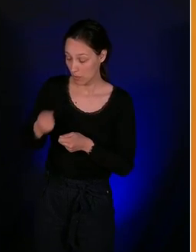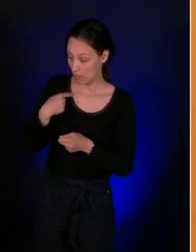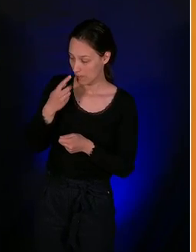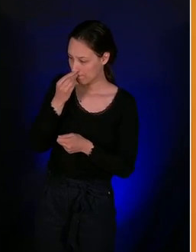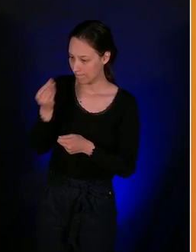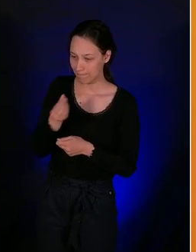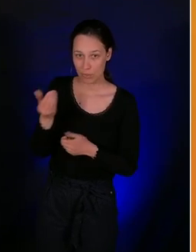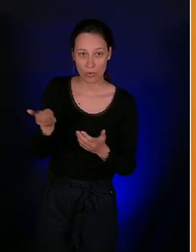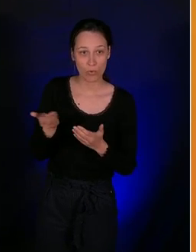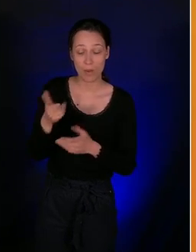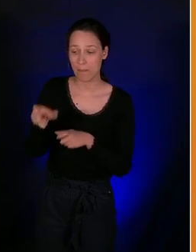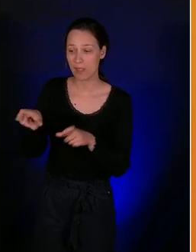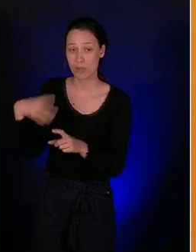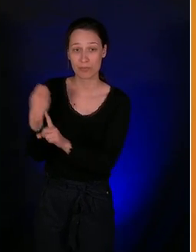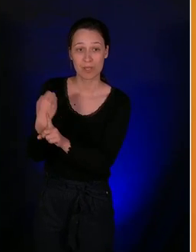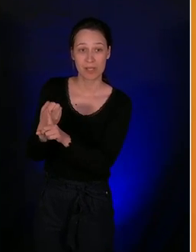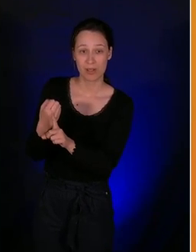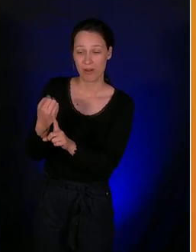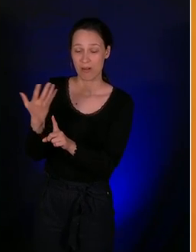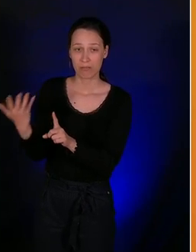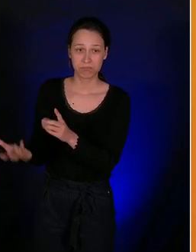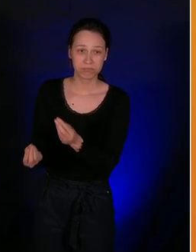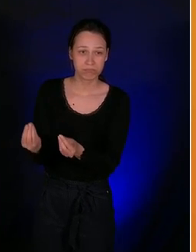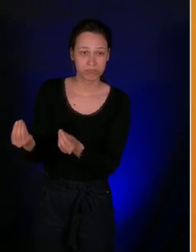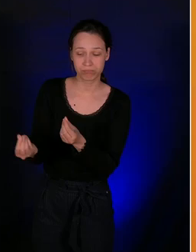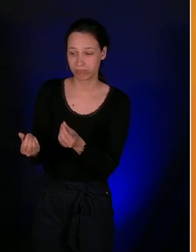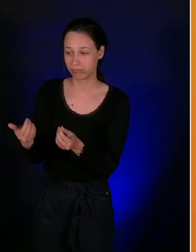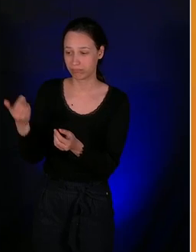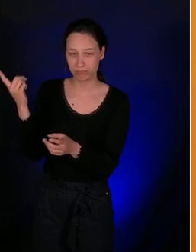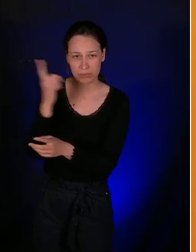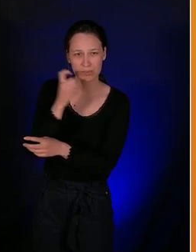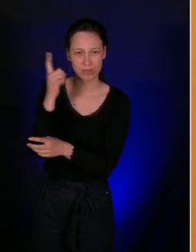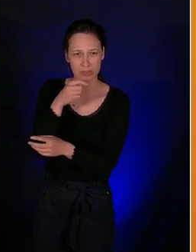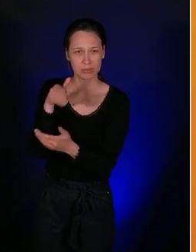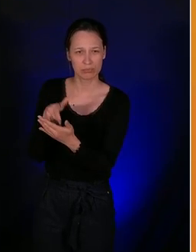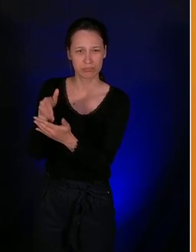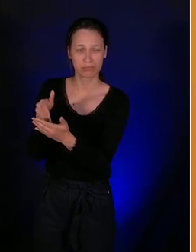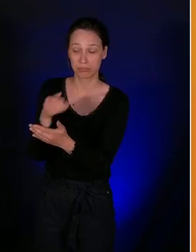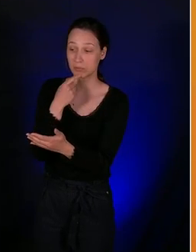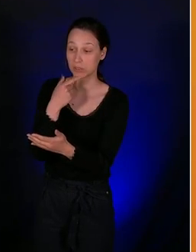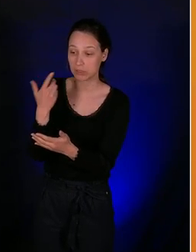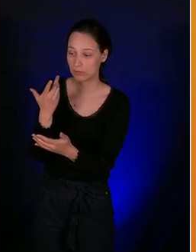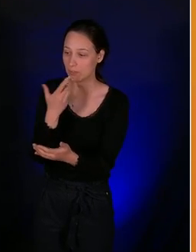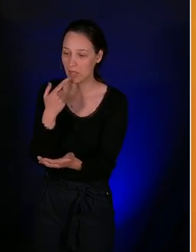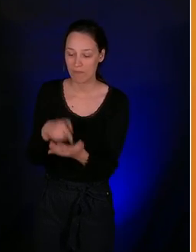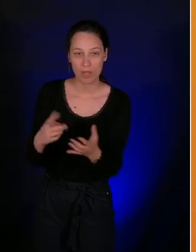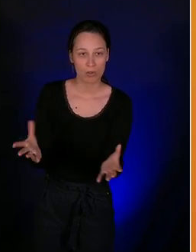souvent éprouvés par leur engagement, font passer les relations humaines avant le travail démocratique auquel ils devraient plutôt prendre